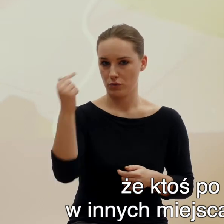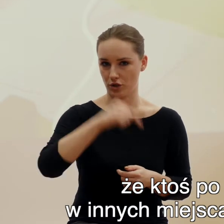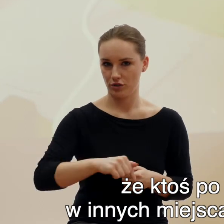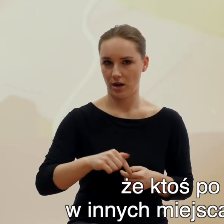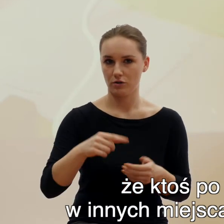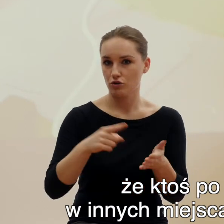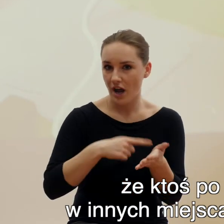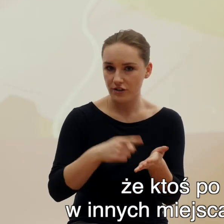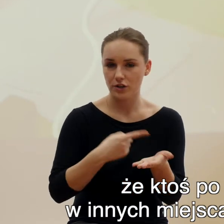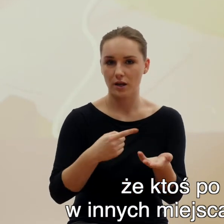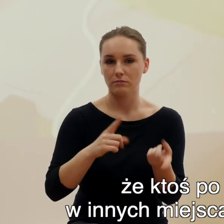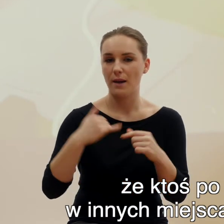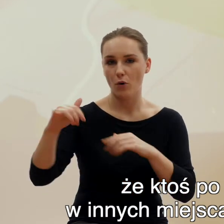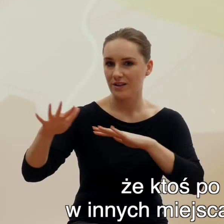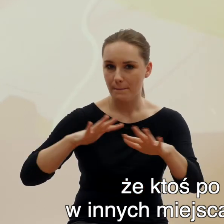wówczas